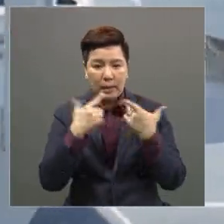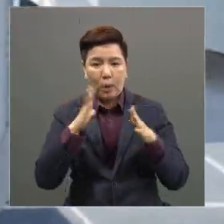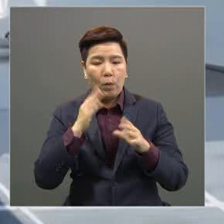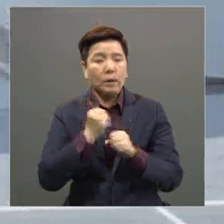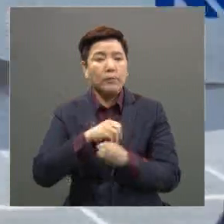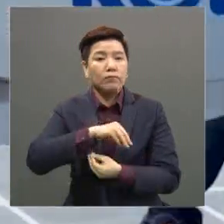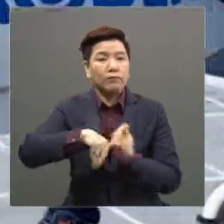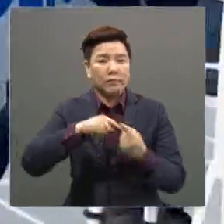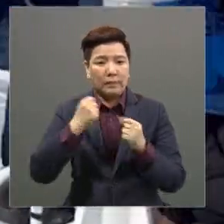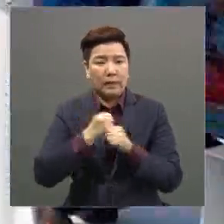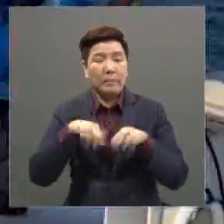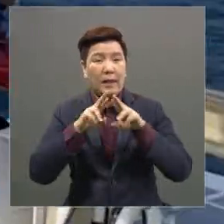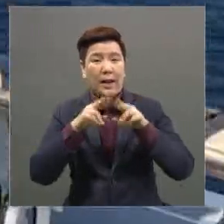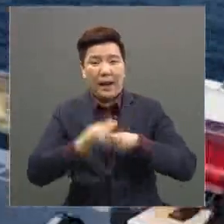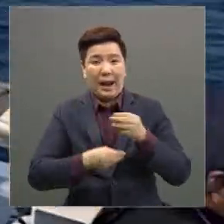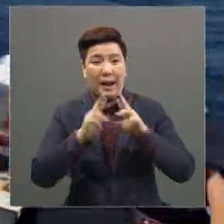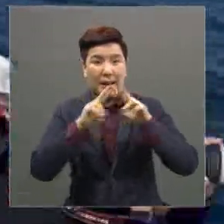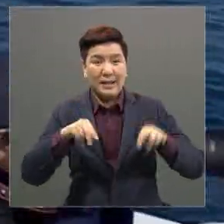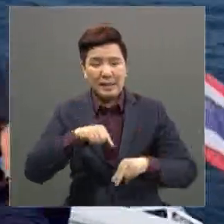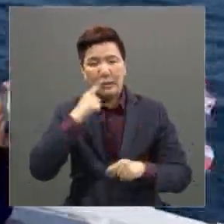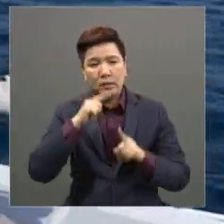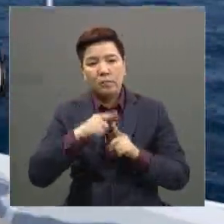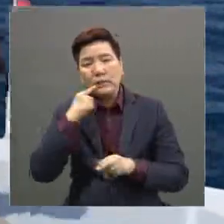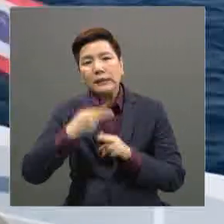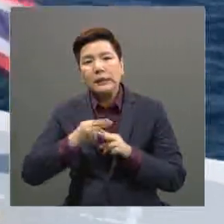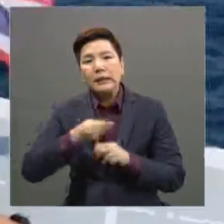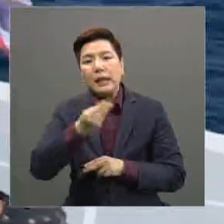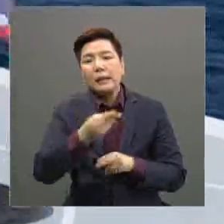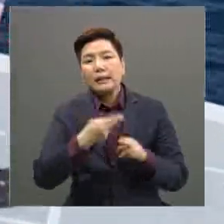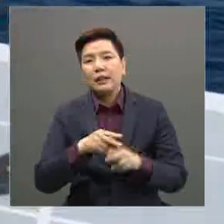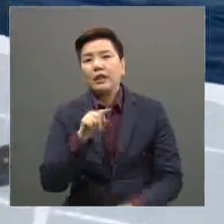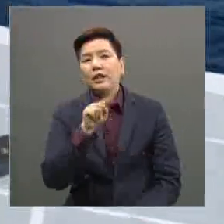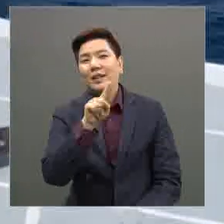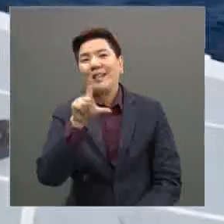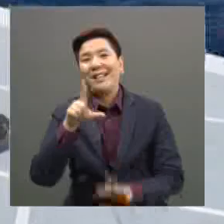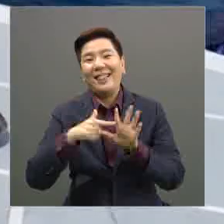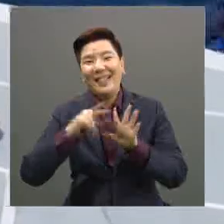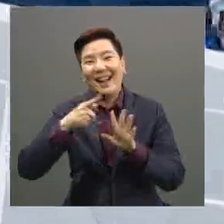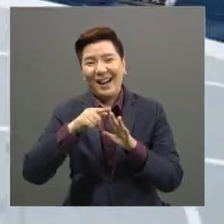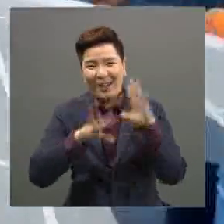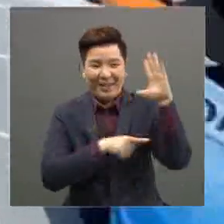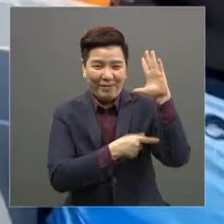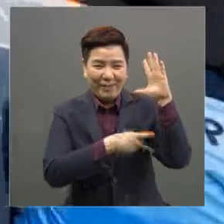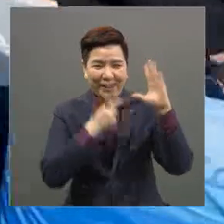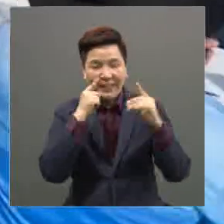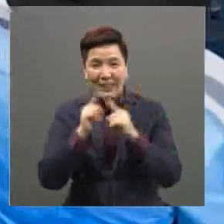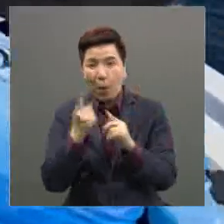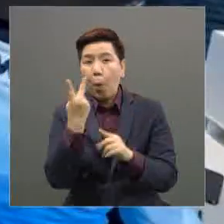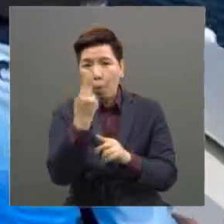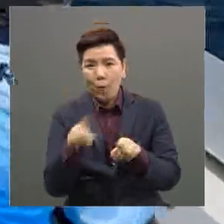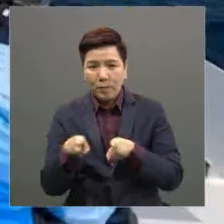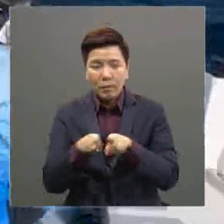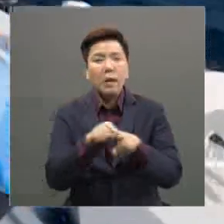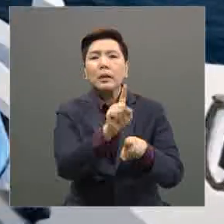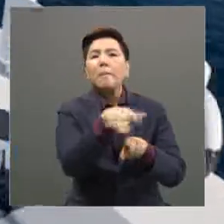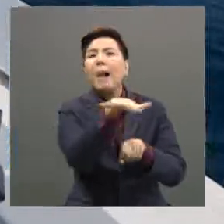ประกอบการเรือรายนี้รายนี้เนี่ยเขาก็เลยตั้งชื่อน้องว่าน้องถลางนะส่วนวาฬอีกตัวนึงที่ปรากฏคู่กันเนี่ยเป็นวาฬ